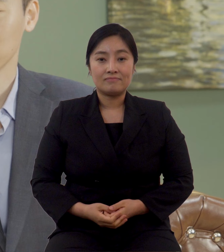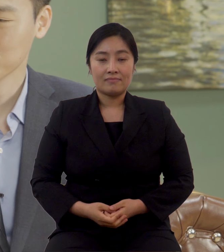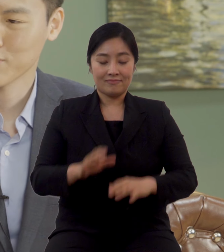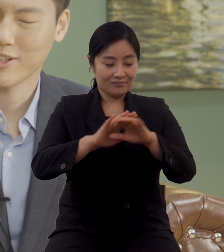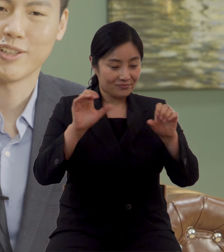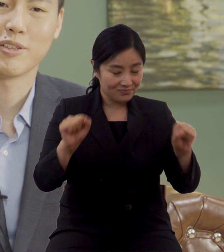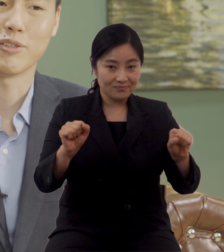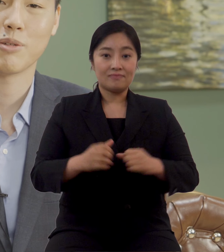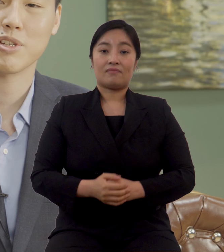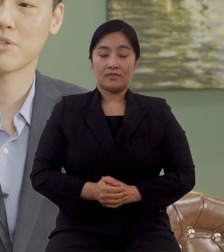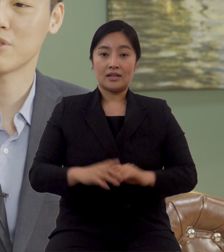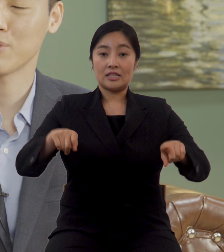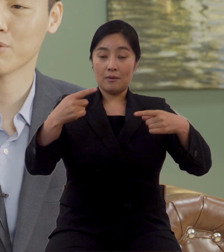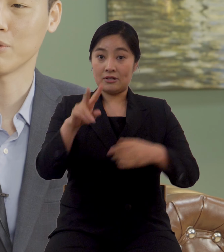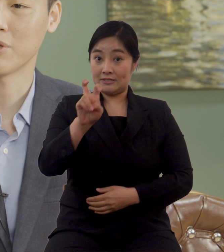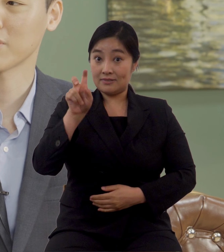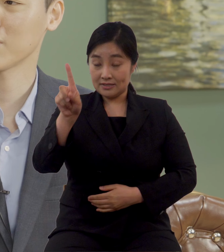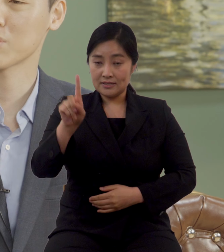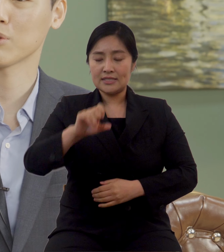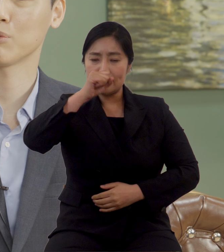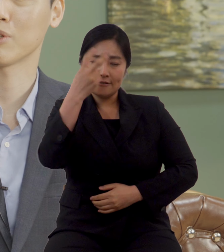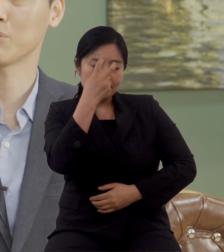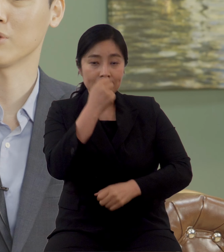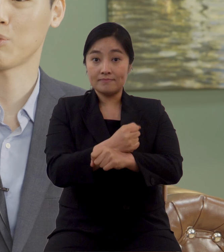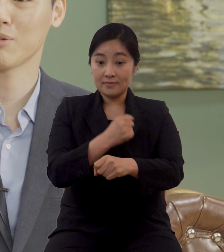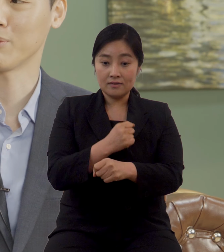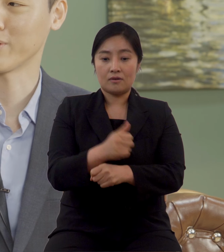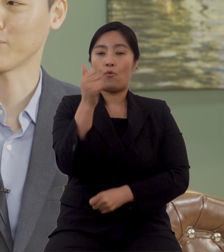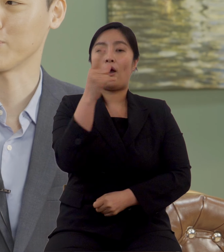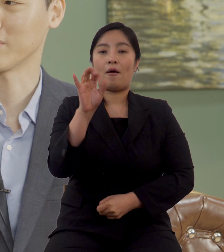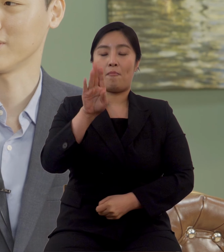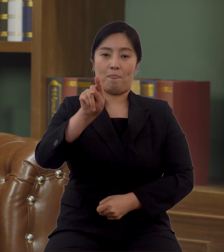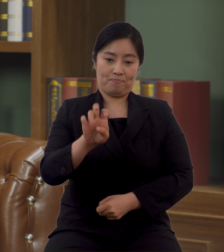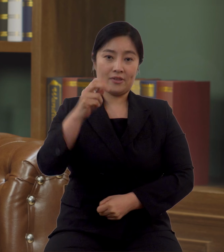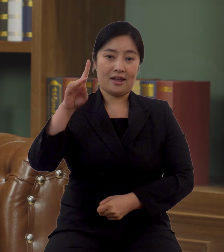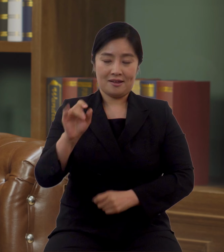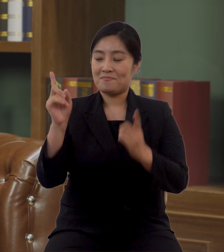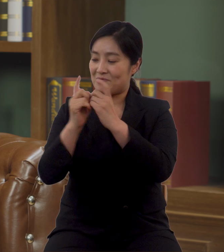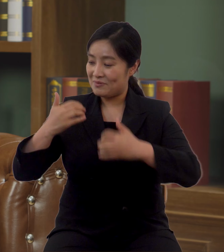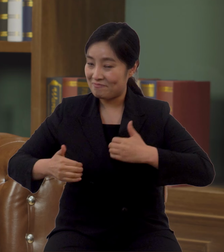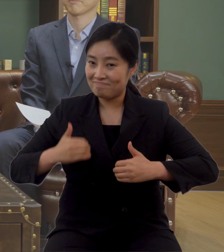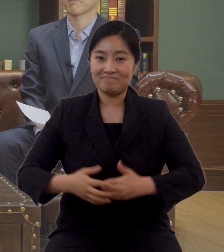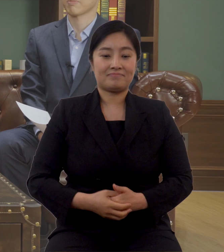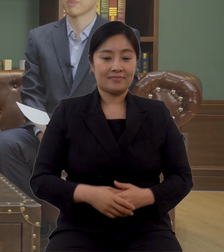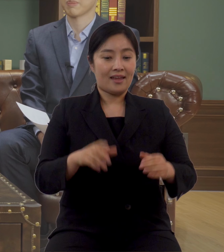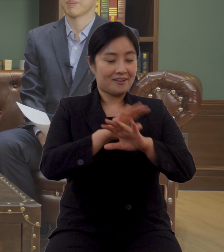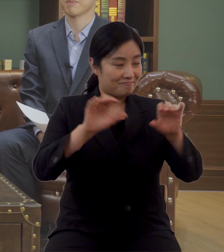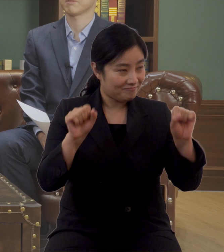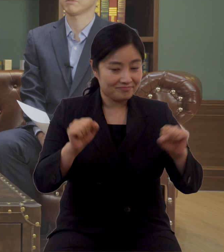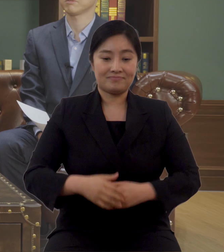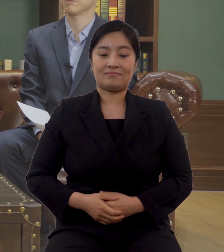예, 안녕하십니까. 참여자치 21에서 예산감시 활동을 하고 있는 황범양이라고 합니다. 네, 반갑습니다.